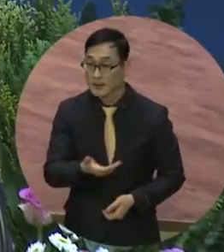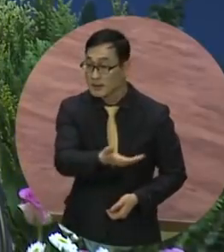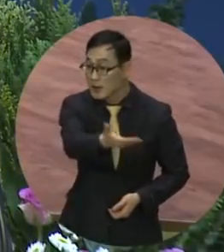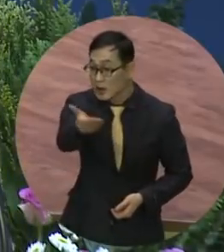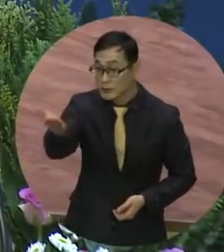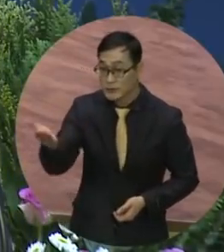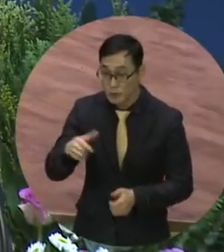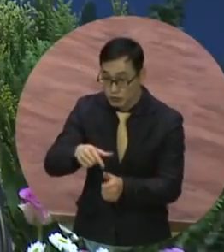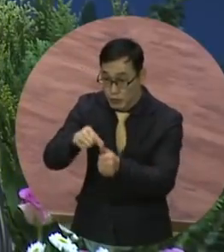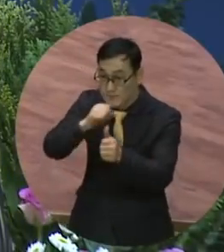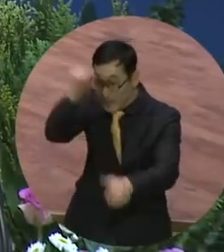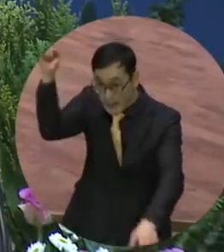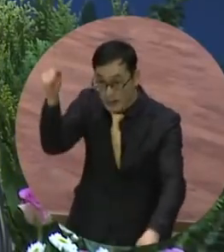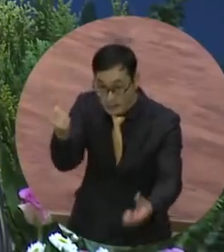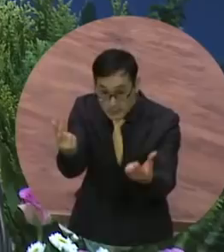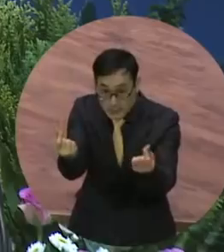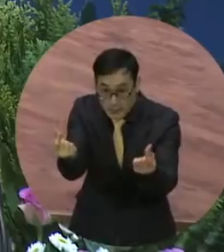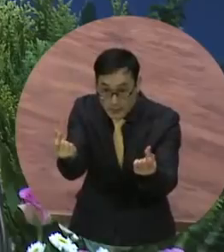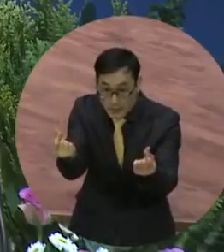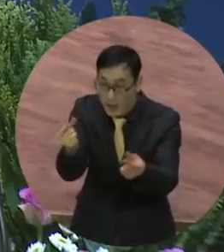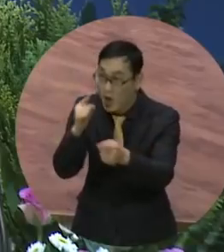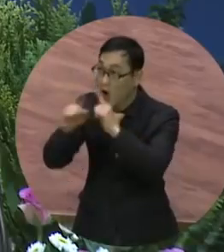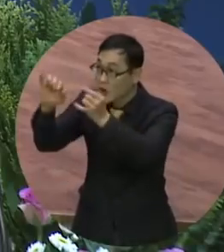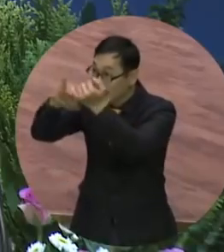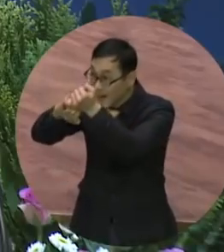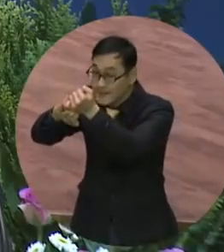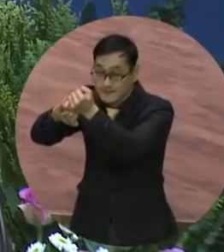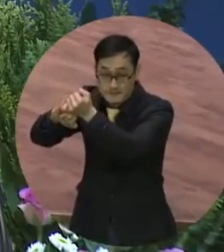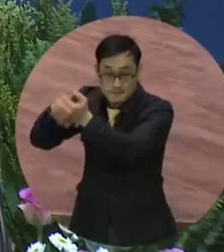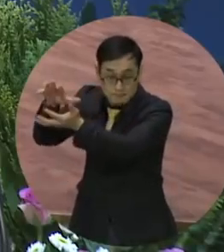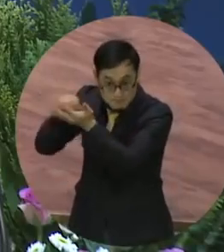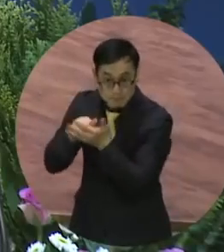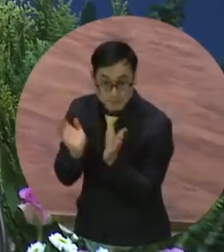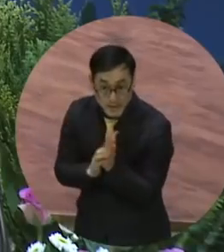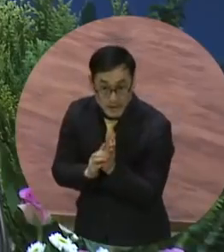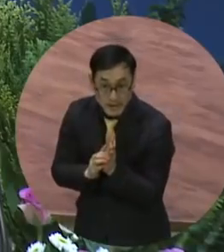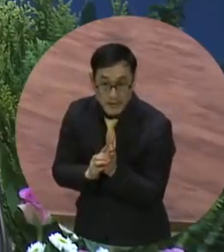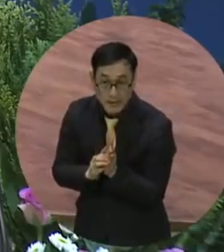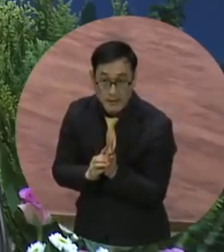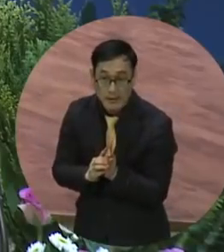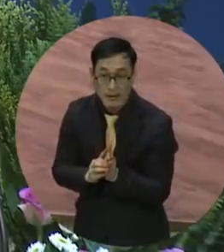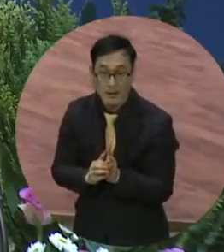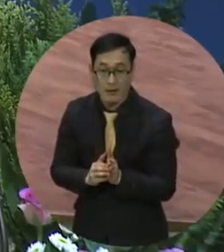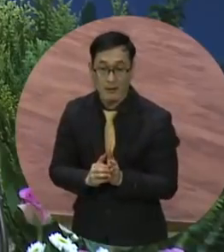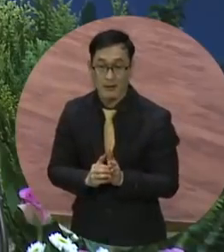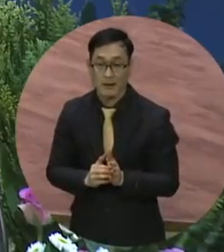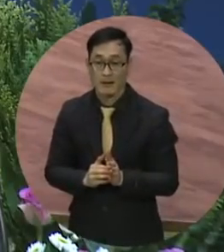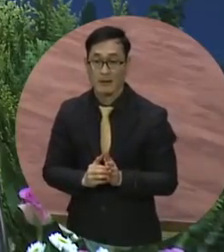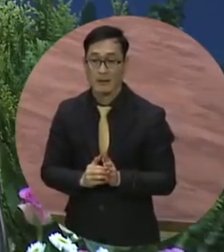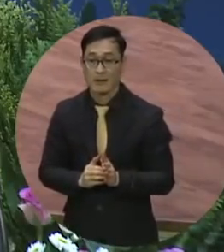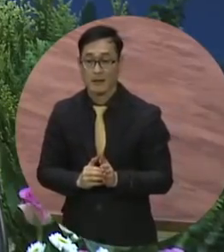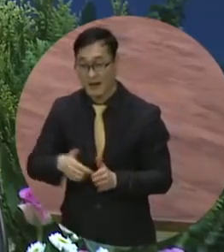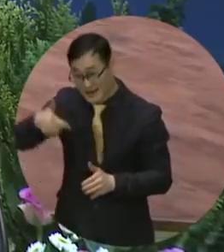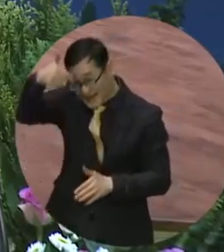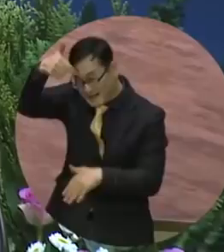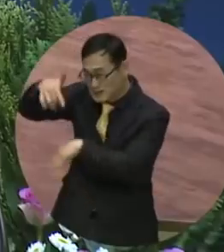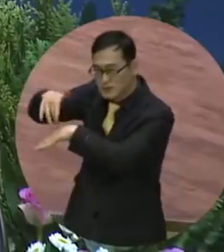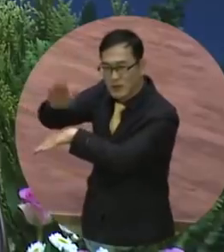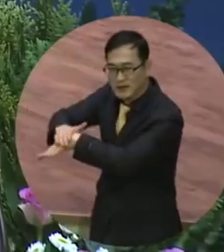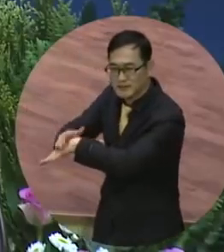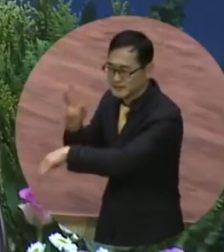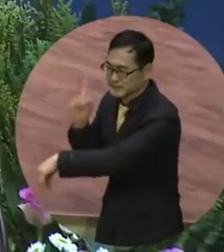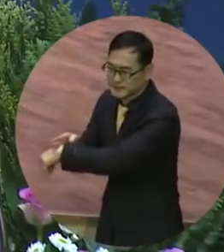복음 가졌잖아요. 언약의 흐름 속에 있잖아요. 아멘? 그러면 이제, 예, 과감하게 옛틀에서 빠져나와야